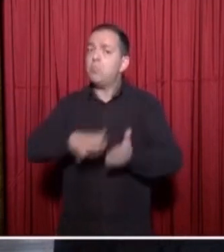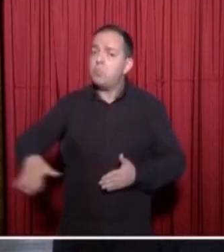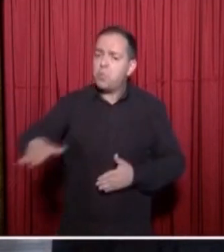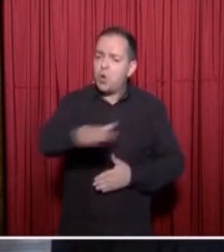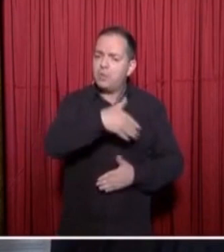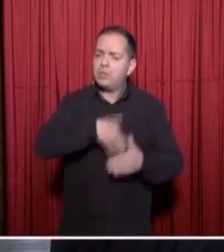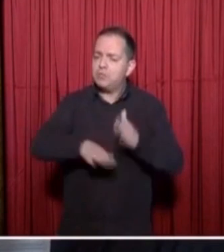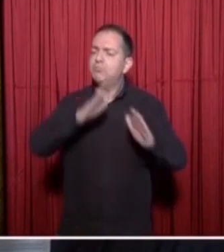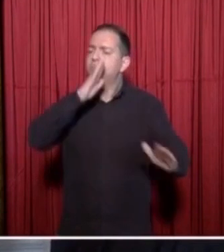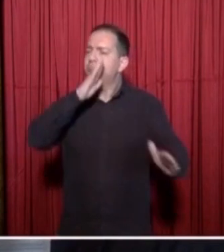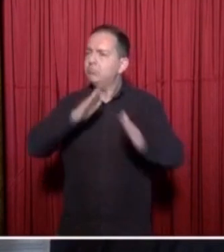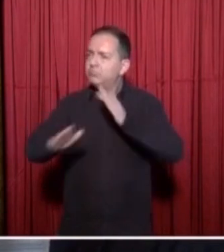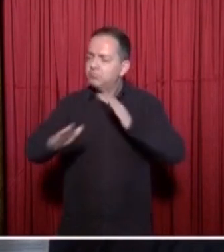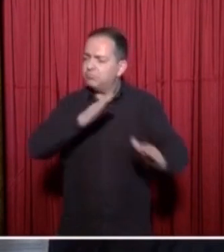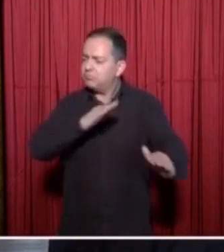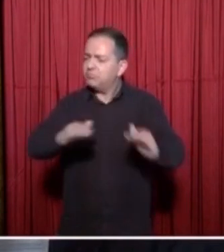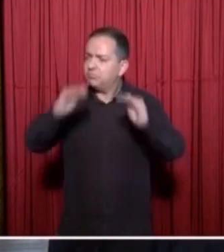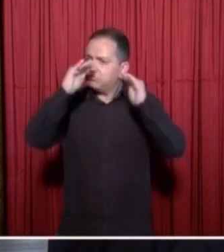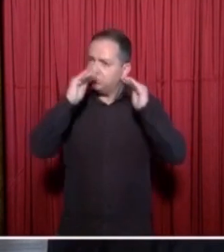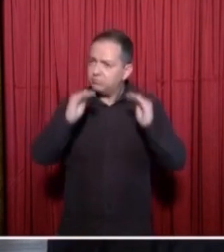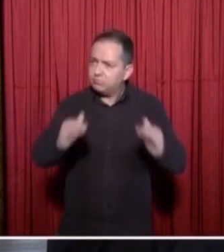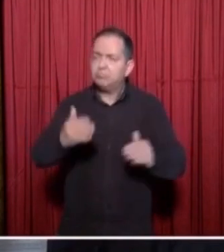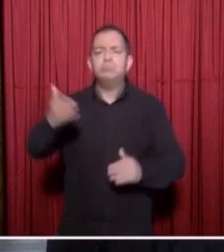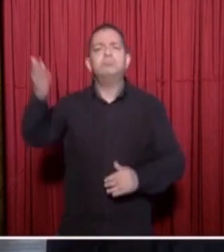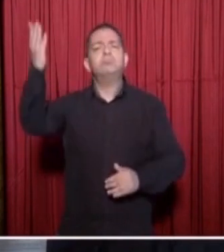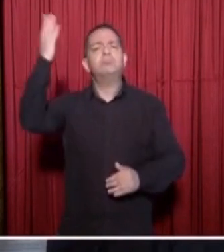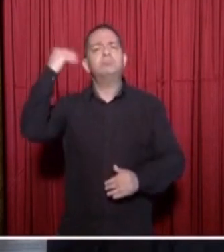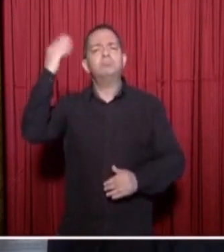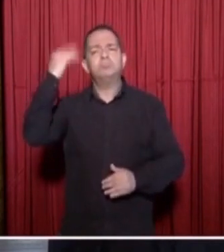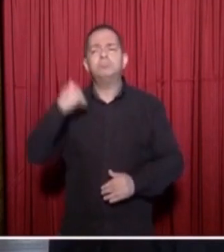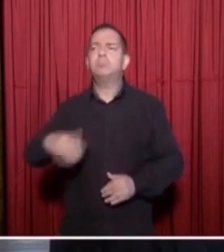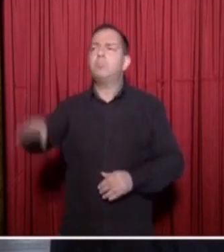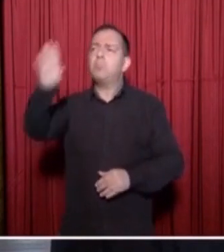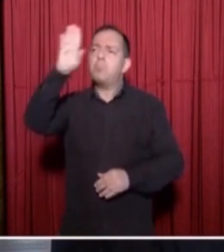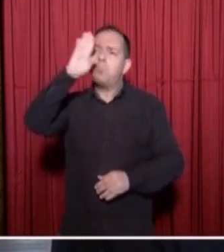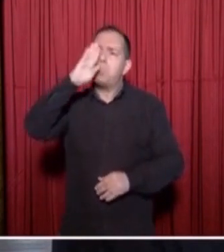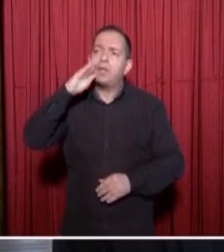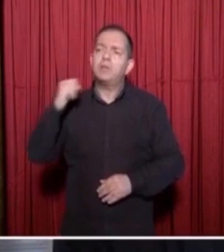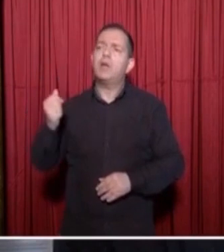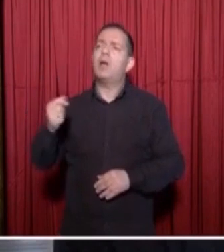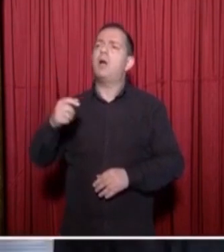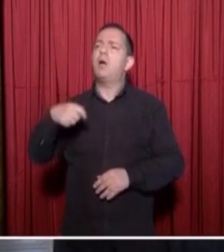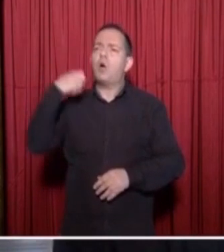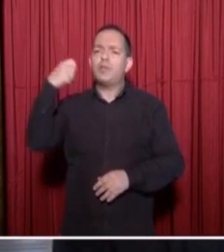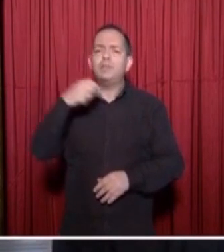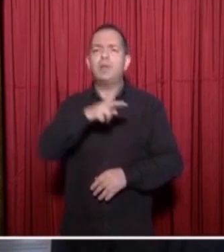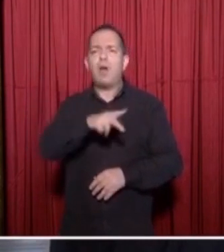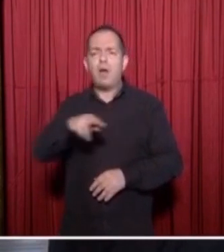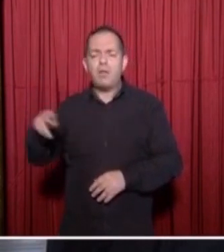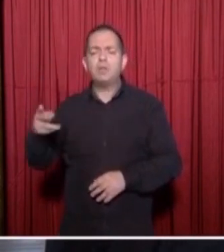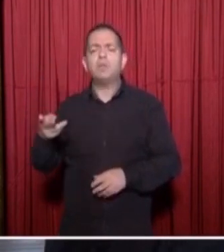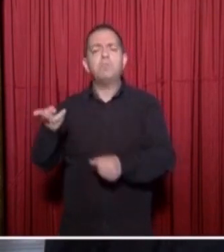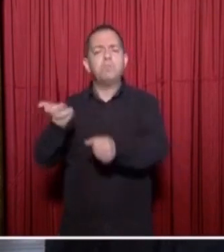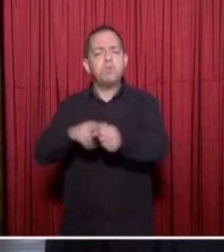ταύτην καλώς διαφύλαξον, τους προαπερθώντας πατέρας και αδελφούς ημών